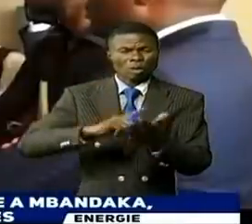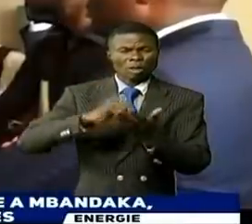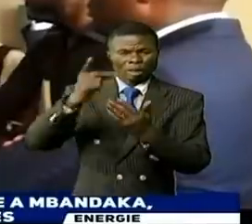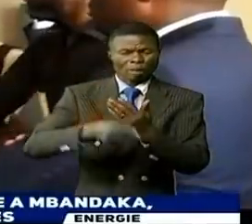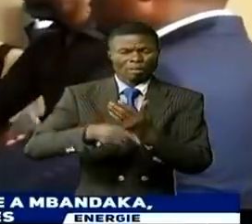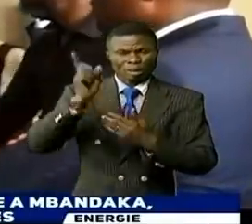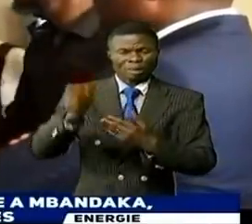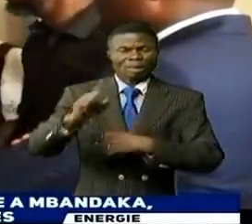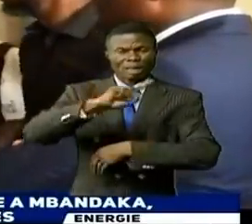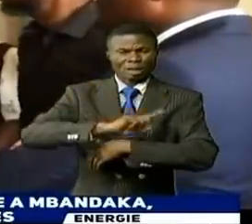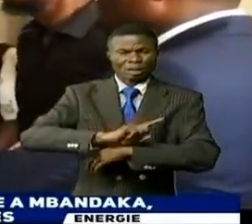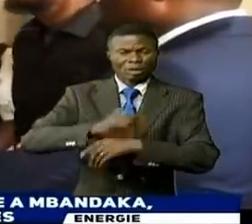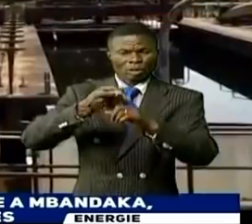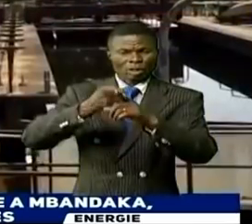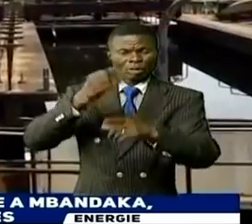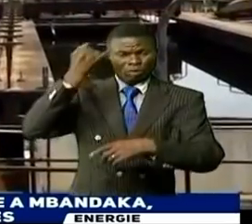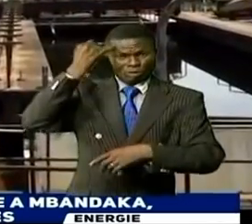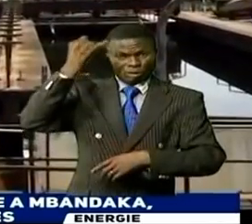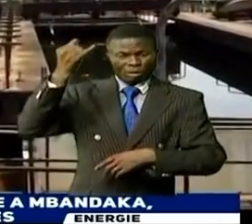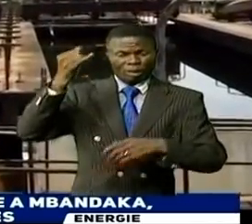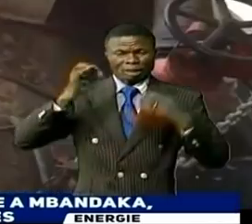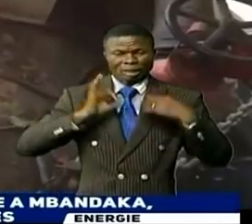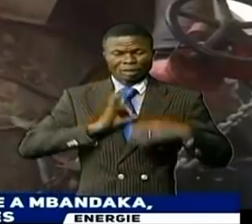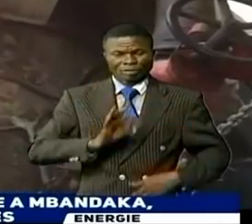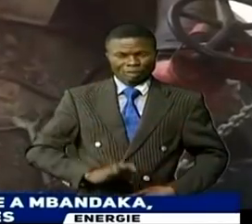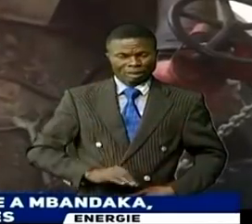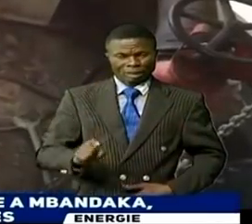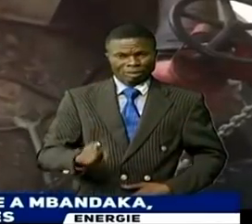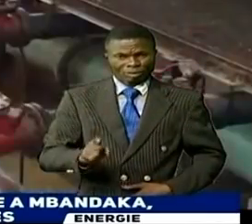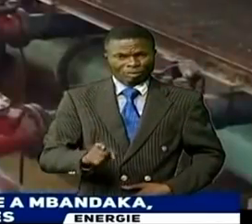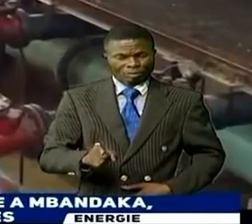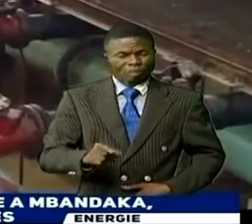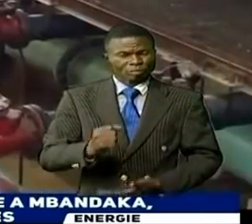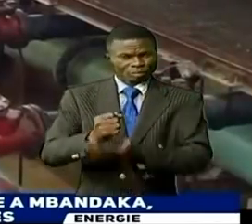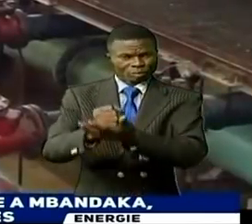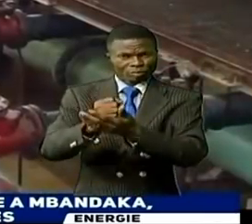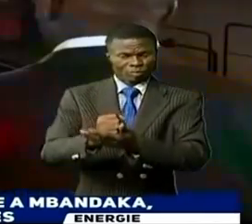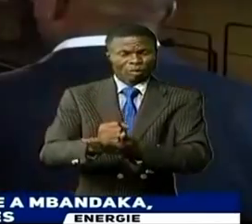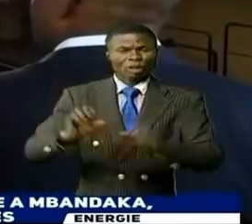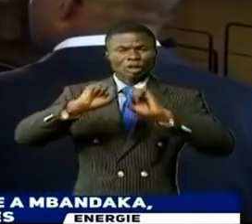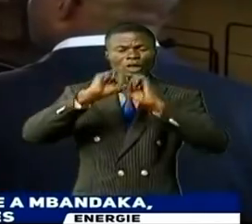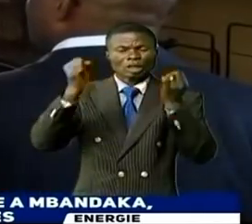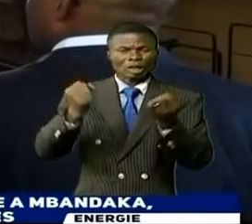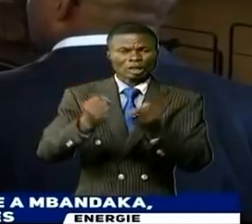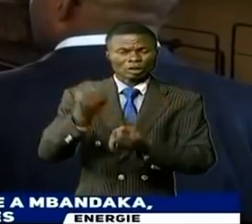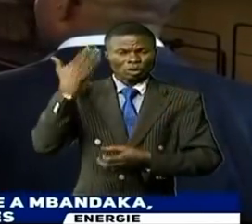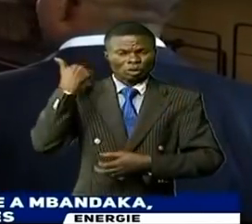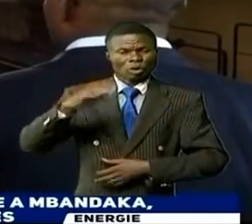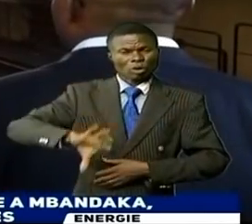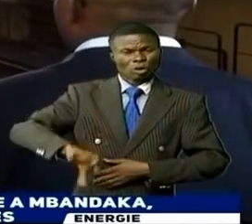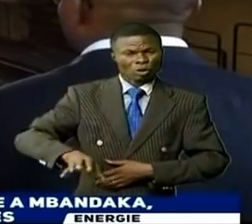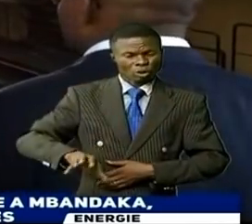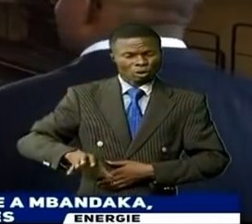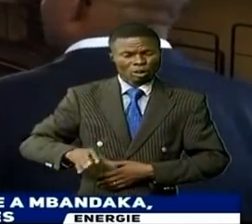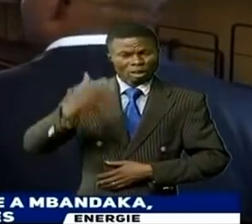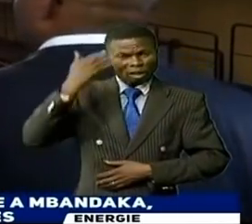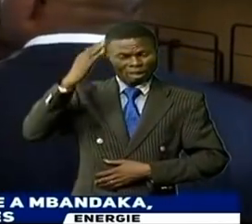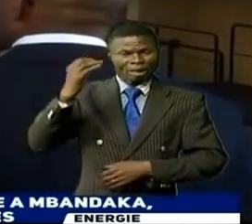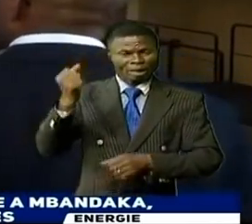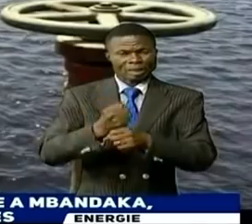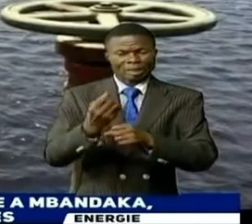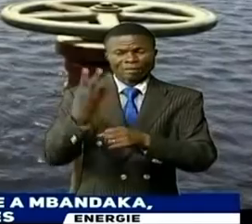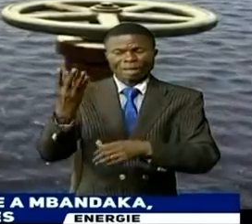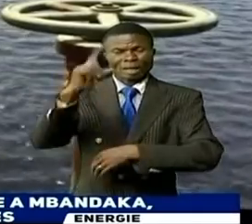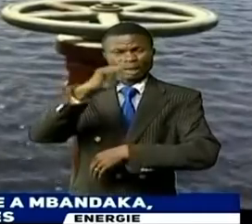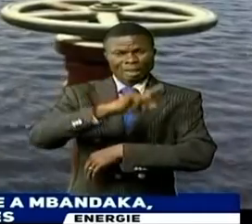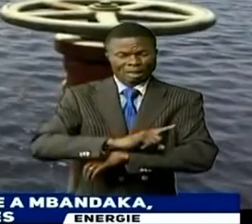jours initié par le chef de l'État Félix Antoine Tshisekedi Tshilombo, a permis à la régie des eaux Mbandaka de fonctionner pendant 4 heures des jours